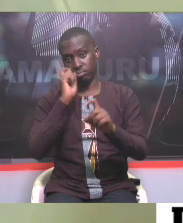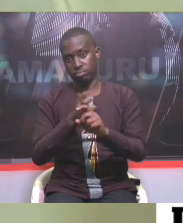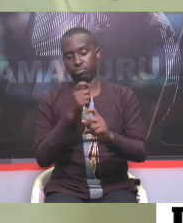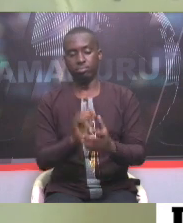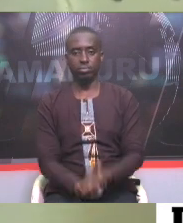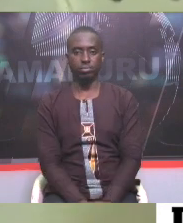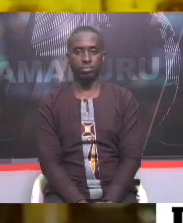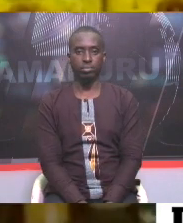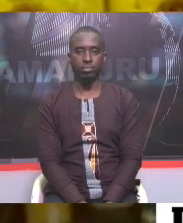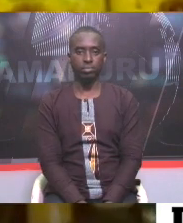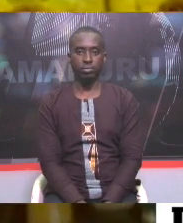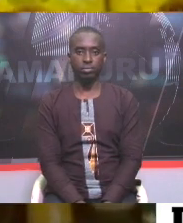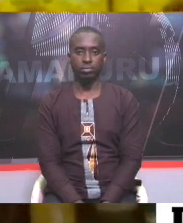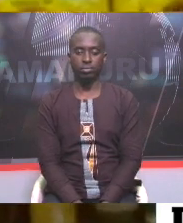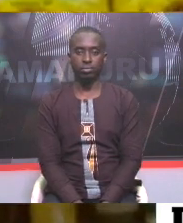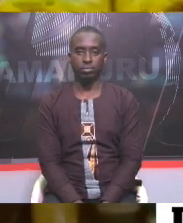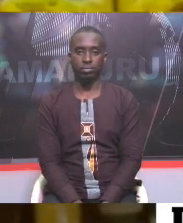Nsabanima, TV10.